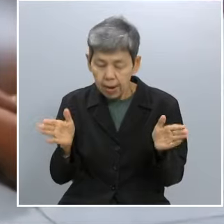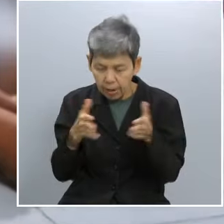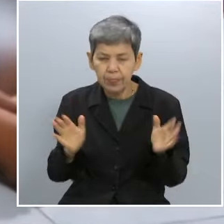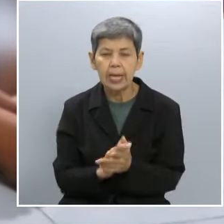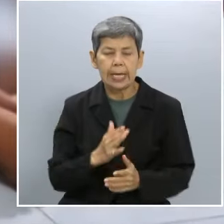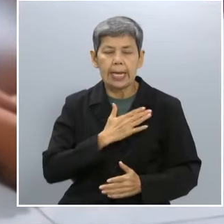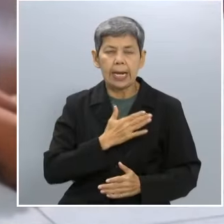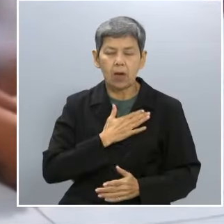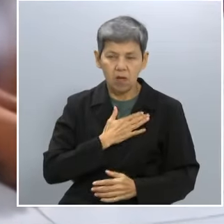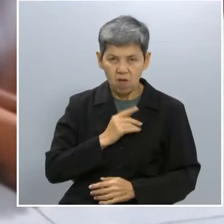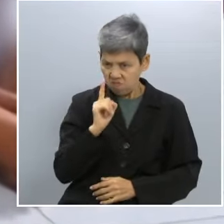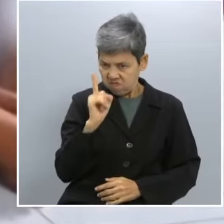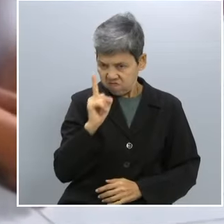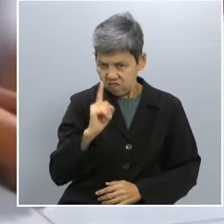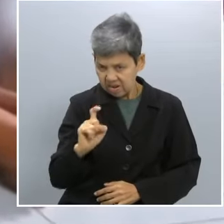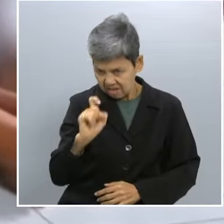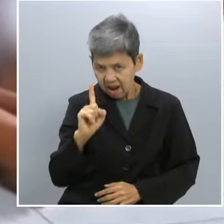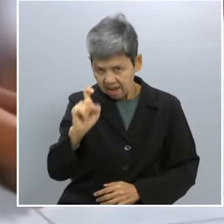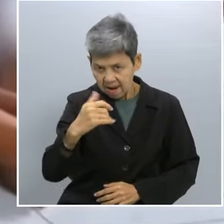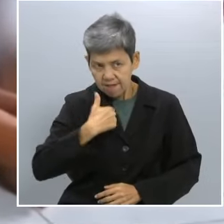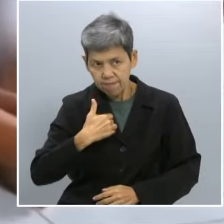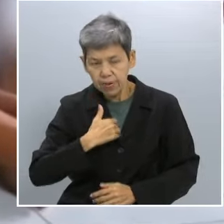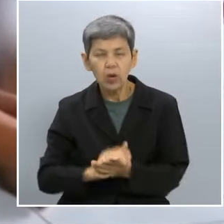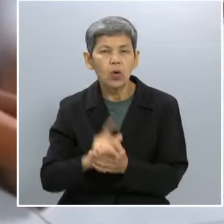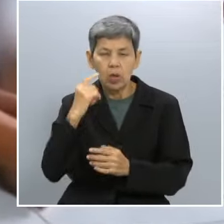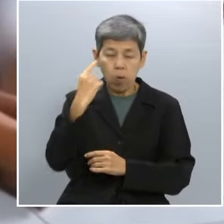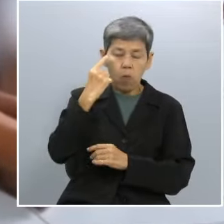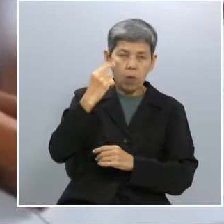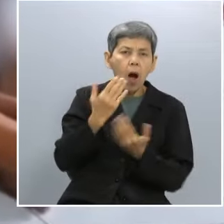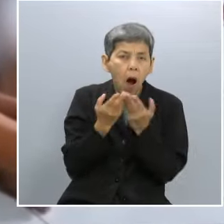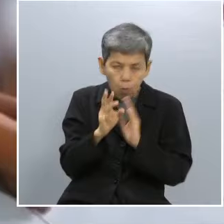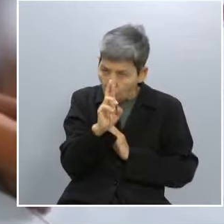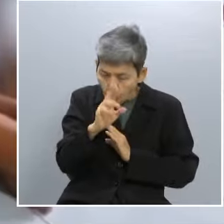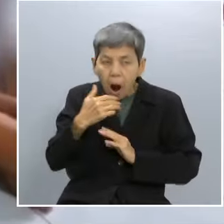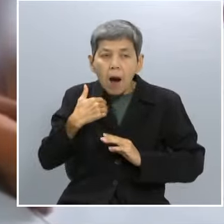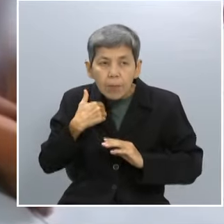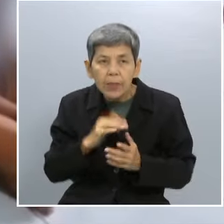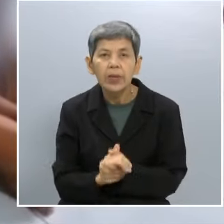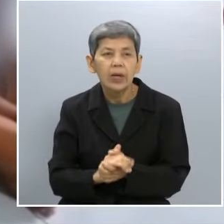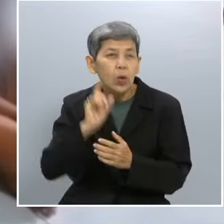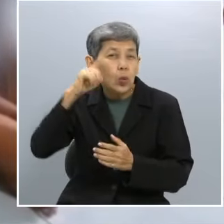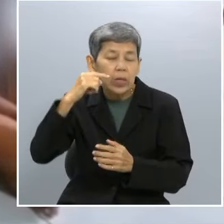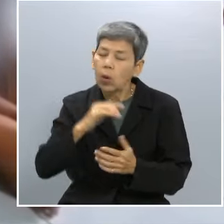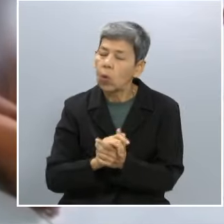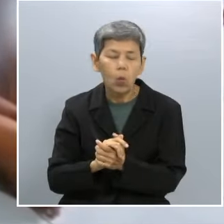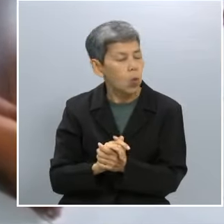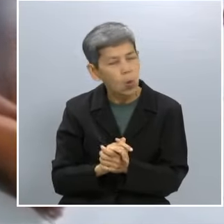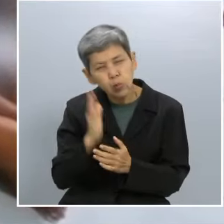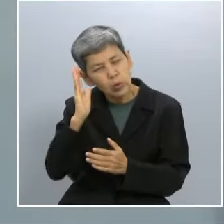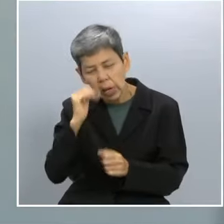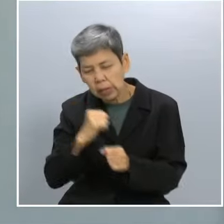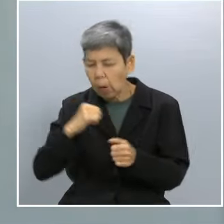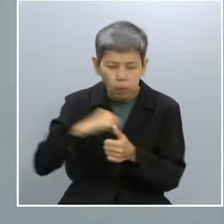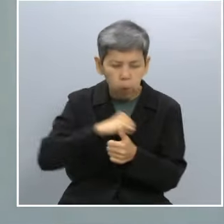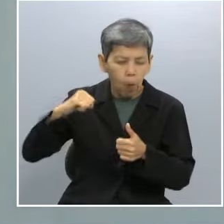ตนเองถูกข่มขู่ถึงขั้นเอาชีวิตแล้วก็ถูกขู่ฆ่าคนในครอบครัวด้วยอารยะทำร้ายร่างกายเธอมาตลอด